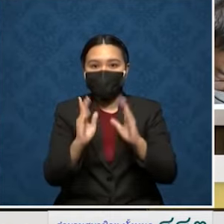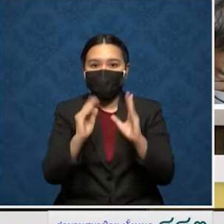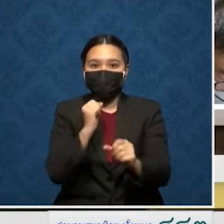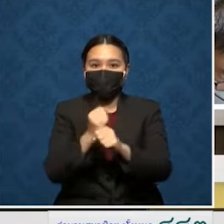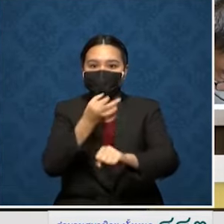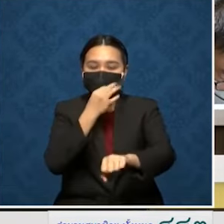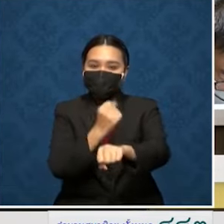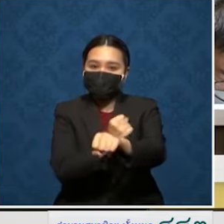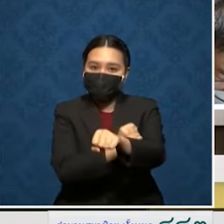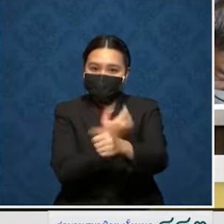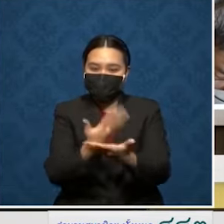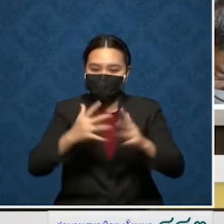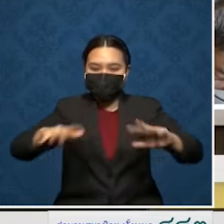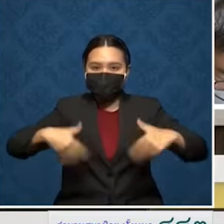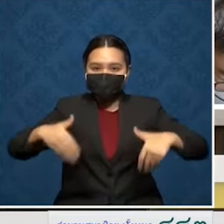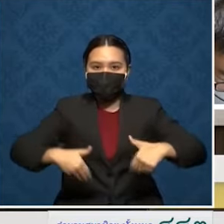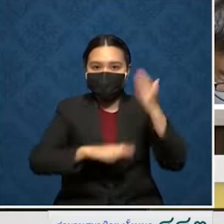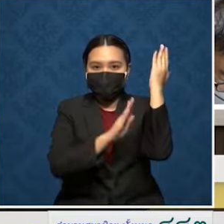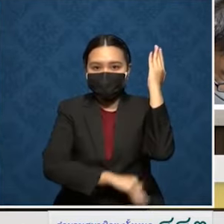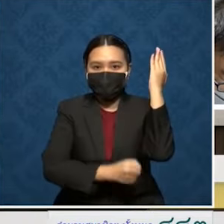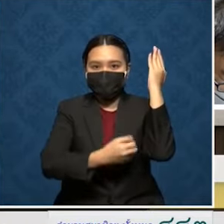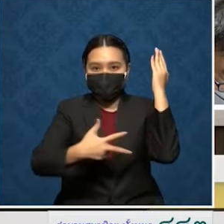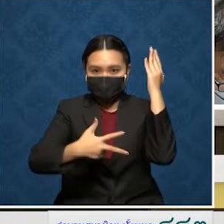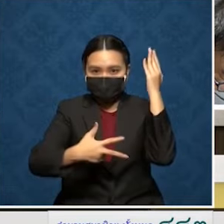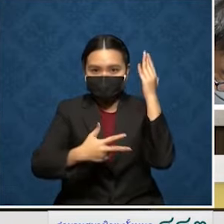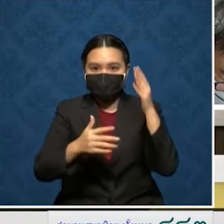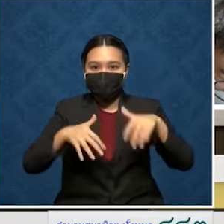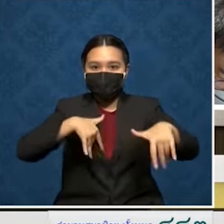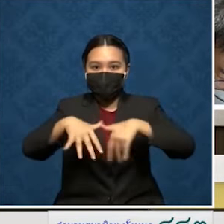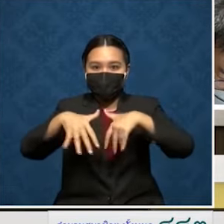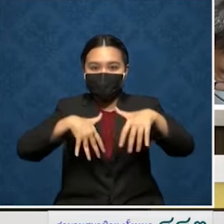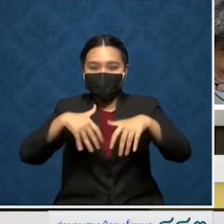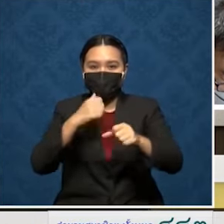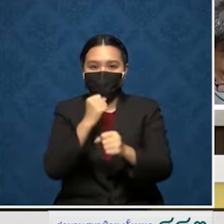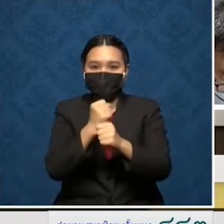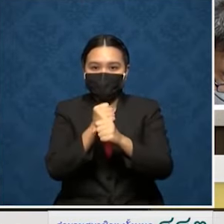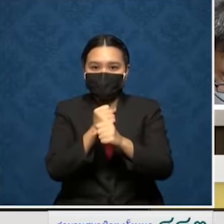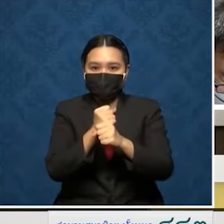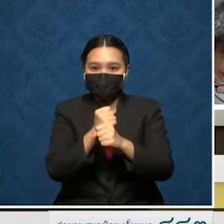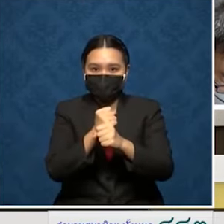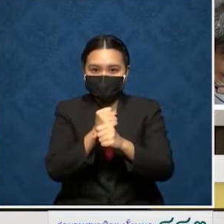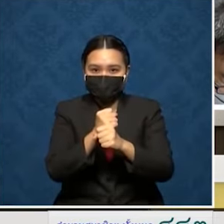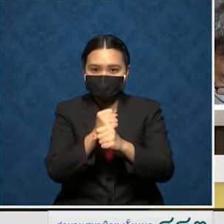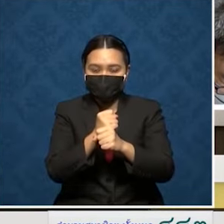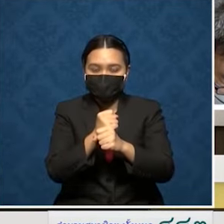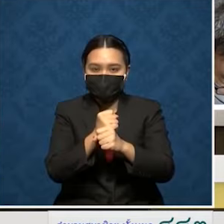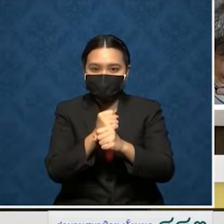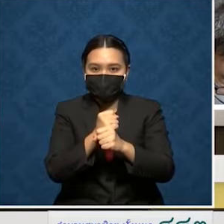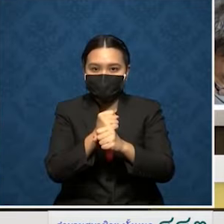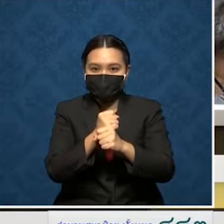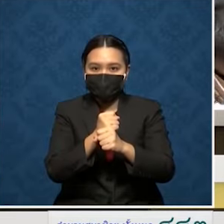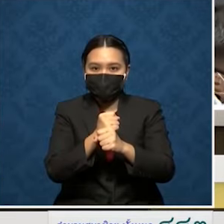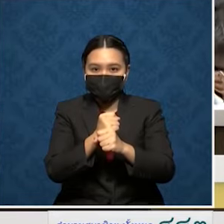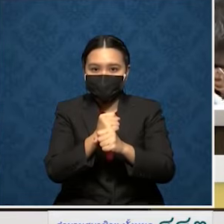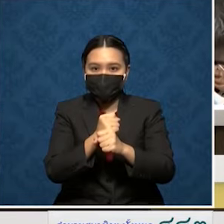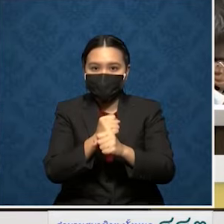างรายได้ให้กับ3จังหวัดชายแดนภาคใต้คือพี่น้องคนงานต้มยำกุ้งไม่สามารถที่จะเดินทางเข้าไปทำงานในพื้